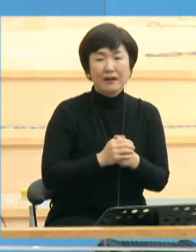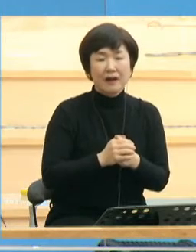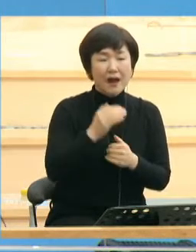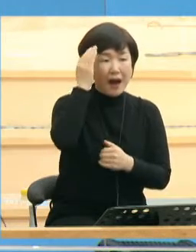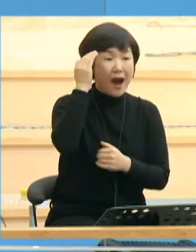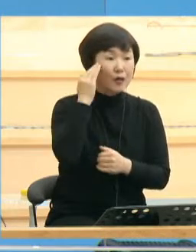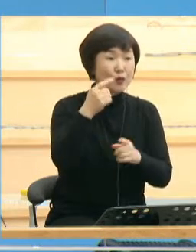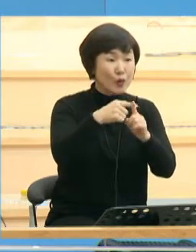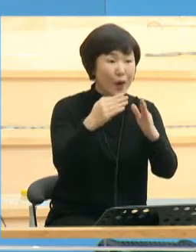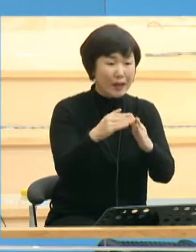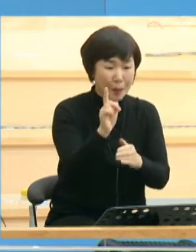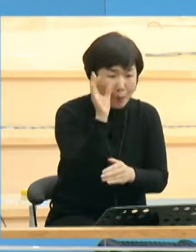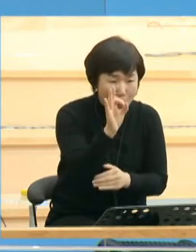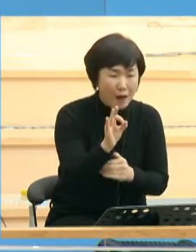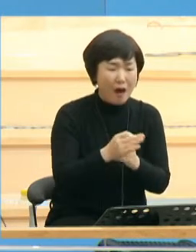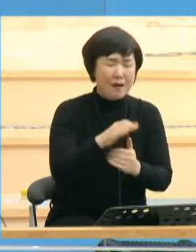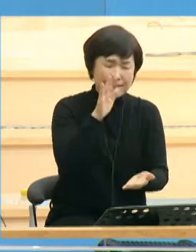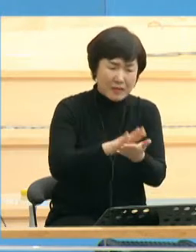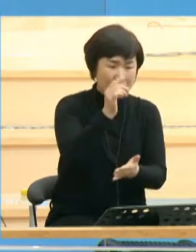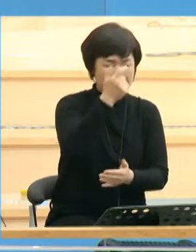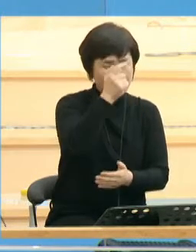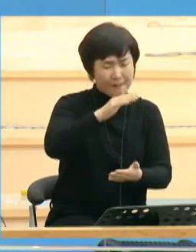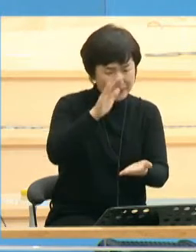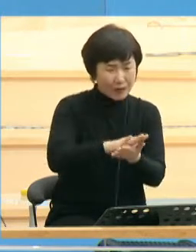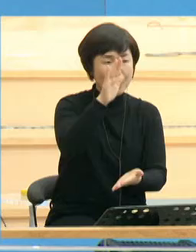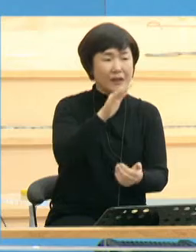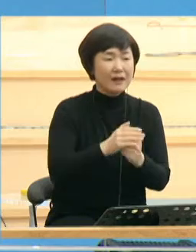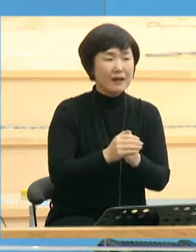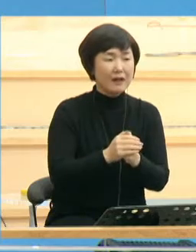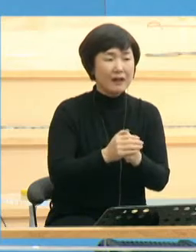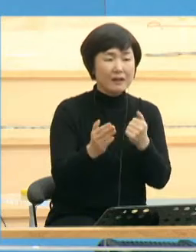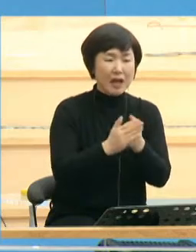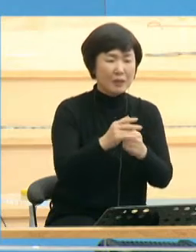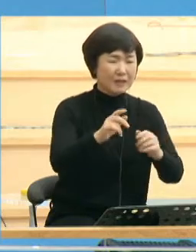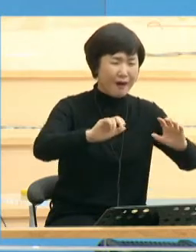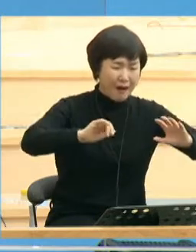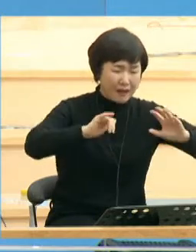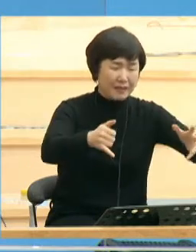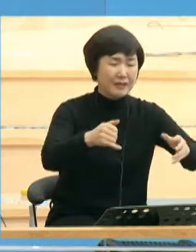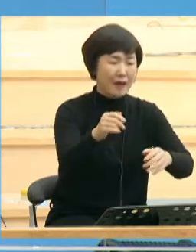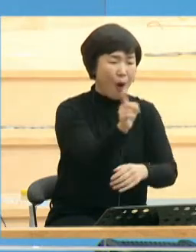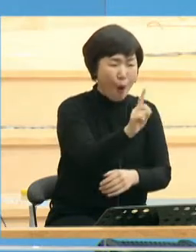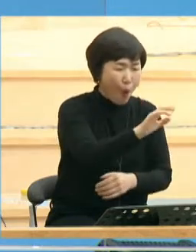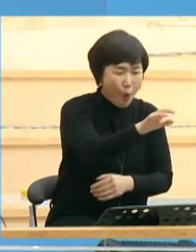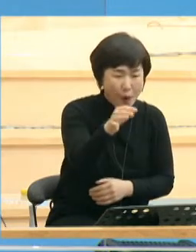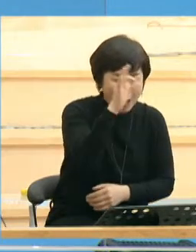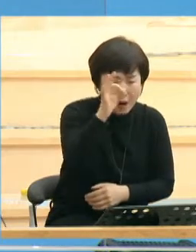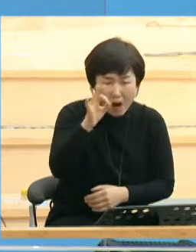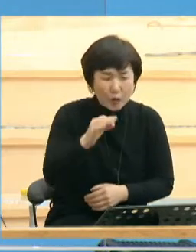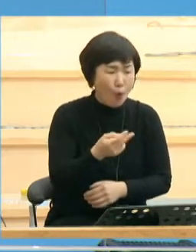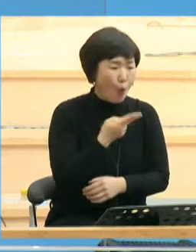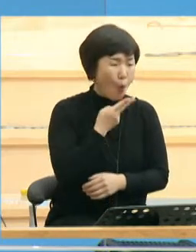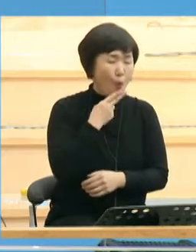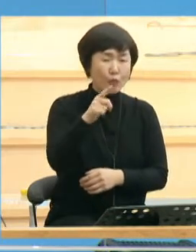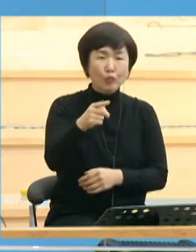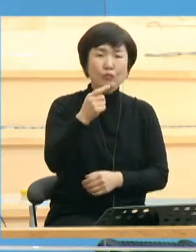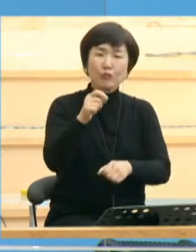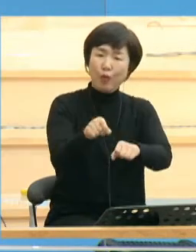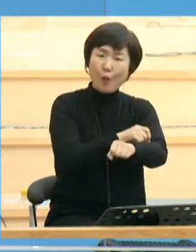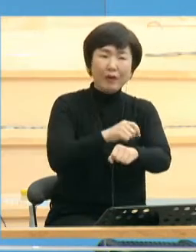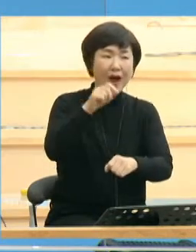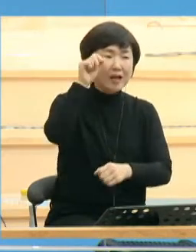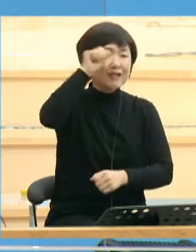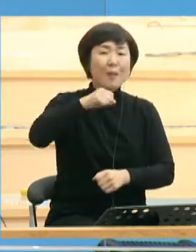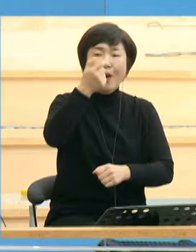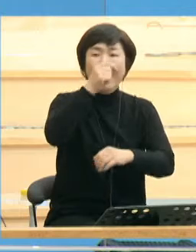한국 교회에는 뜨거운 기도가 있는데 전 세계 어느 나라에도 찾아보기 힘든 새벽기도 가 있다 그리고